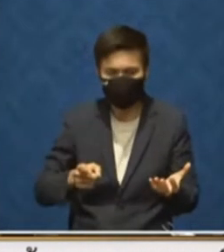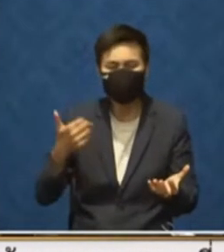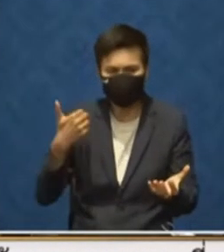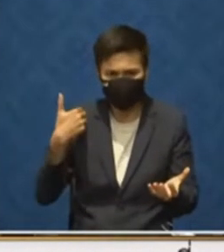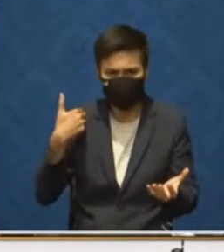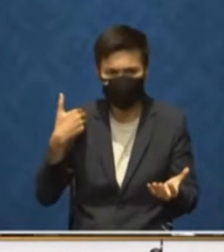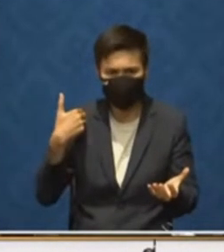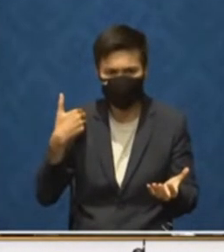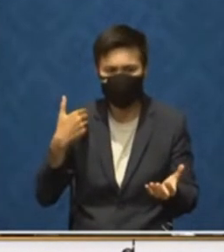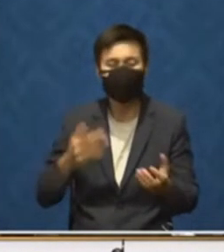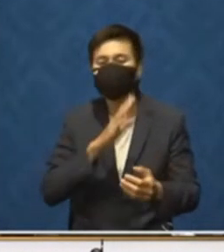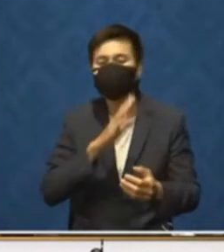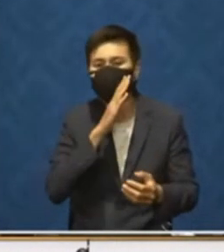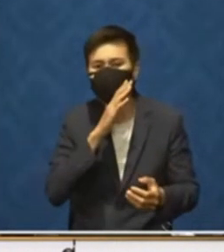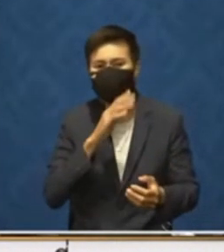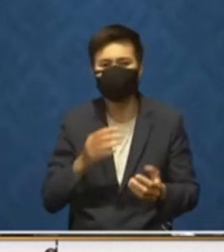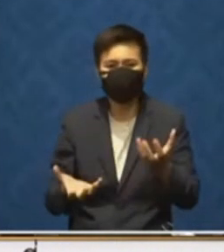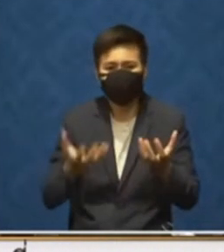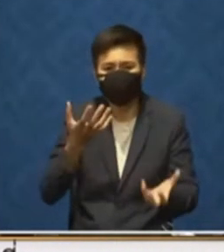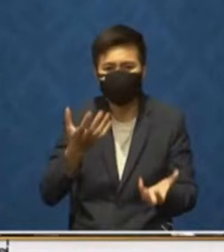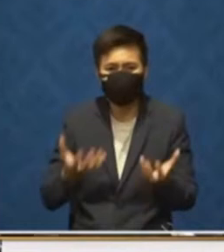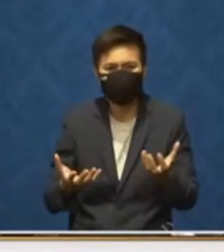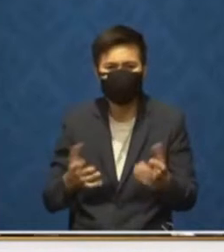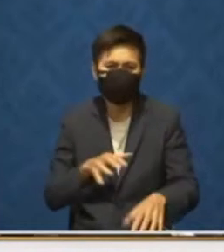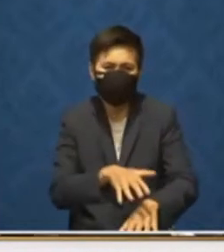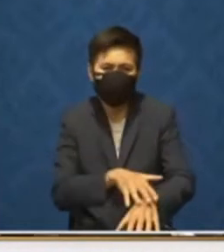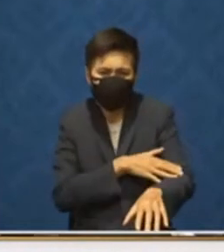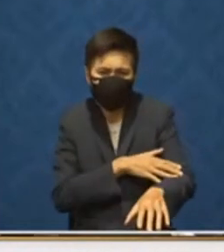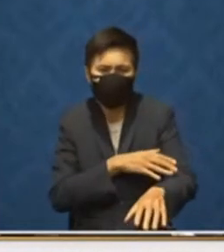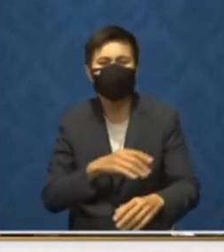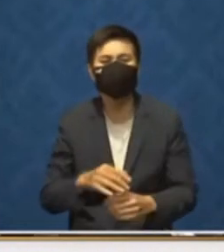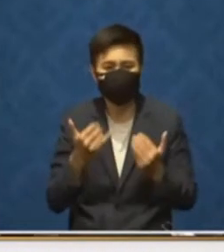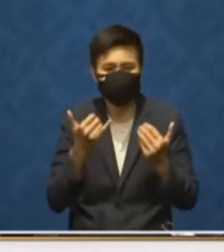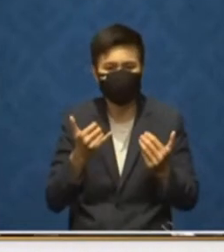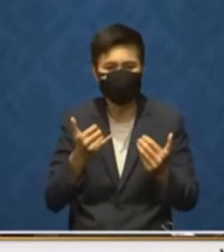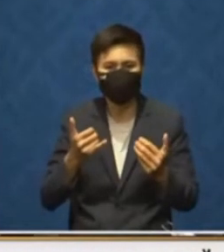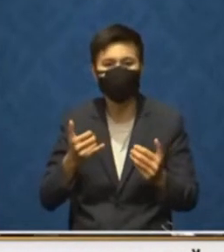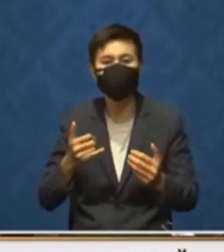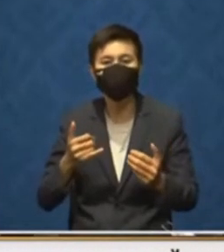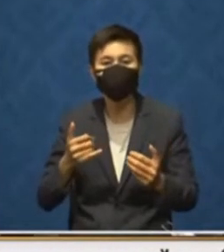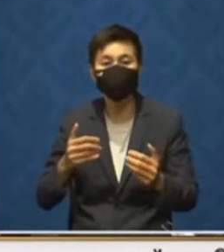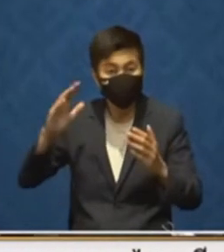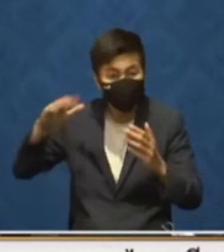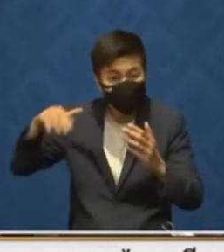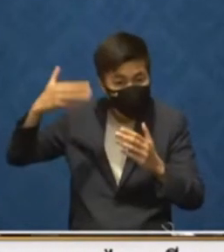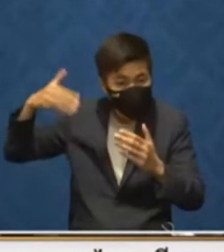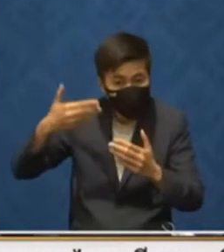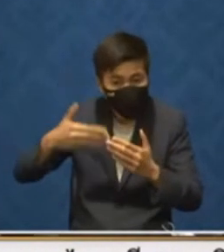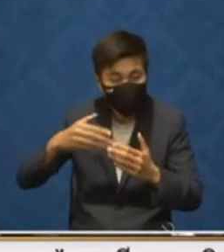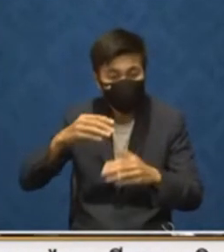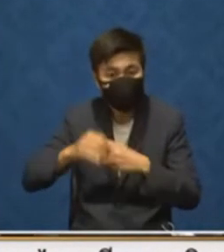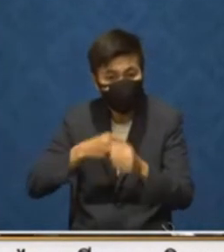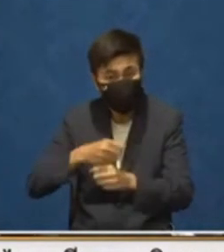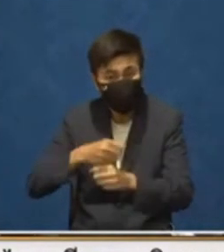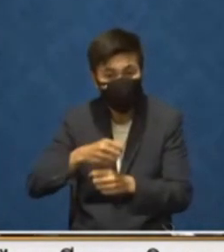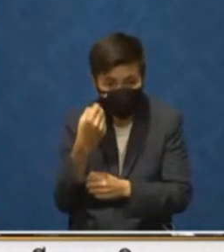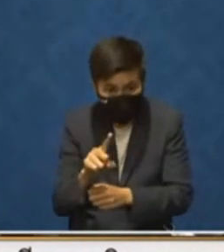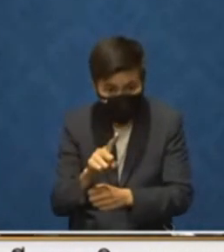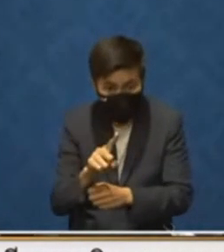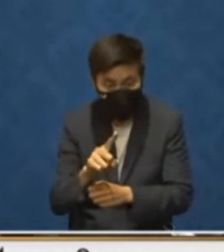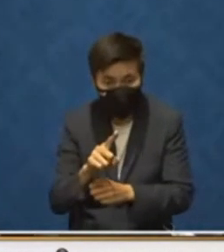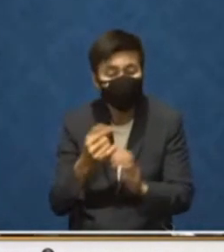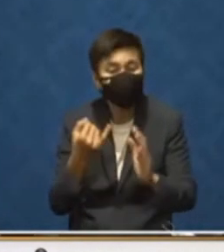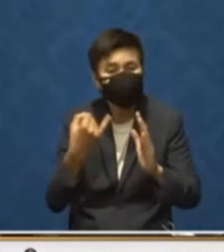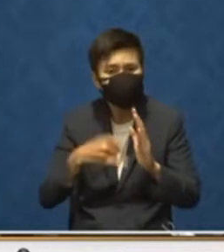ก็จะไม่ยุติธรรมถ้าความที่ทำนั้นล่าช้าตั้งผ่านมา 11ปีผิดหรือถูกมันก็ควรจะไป